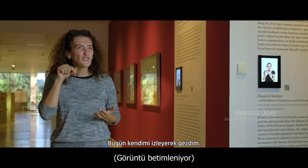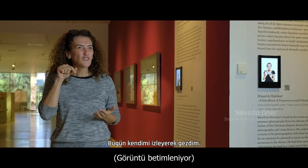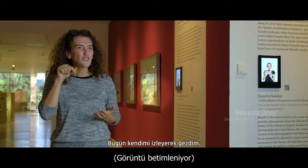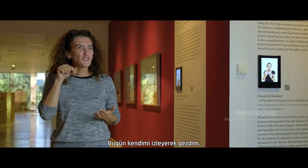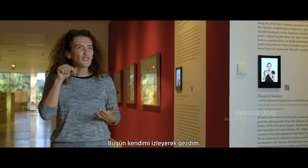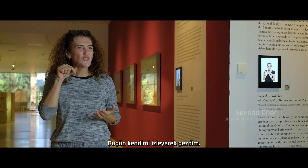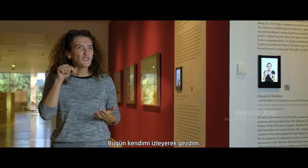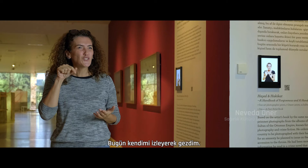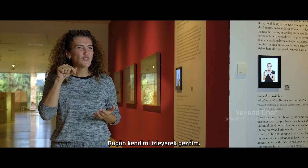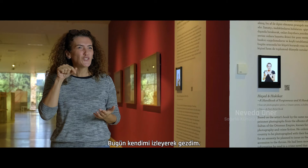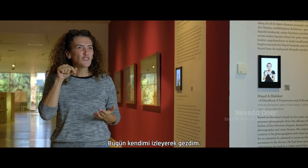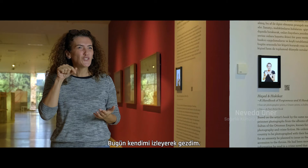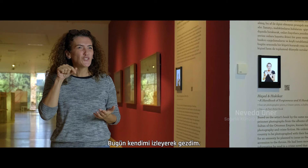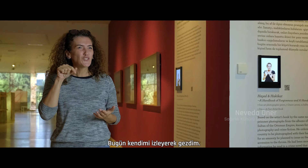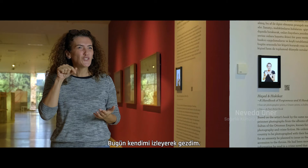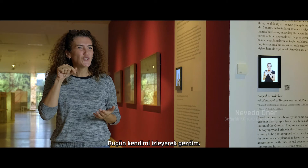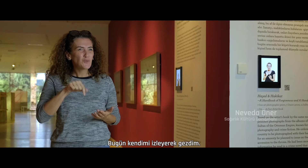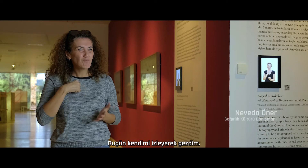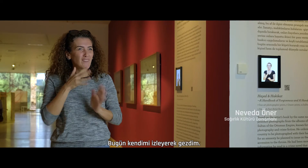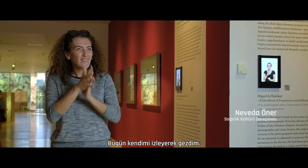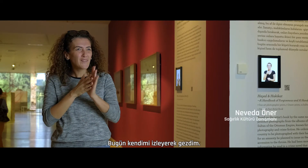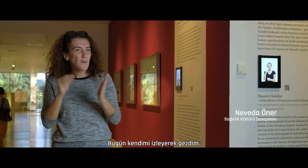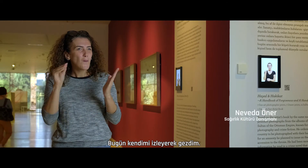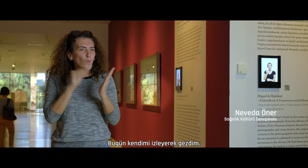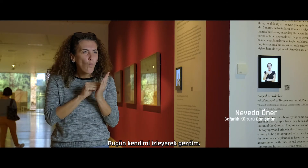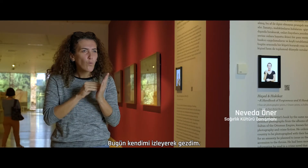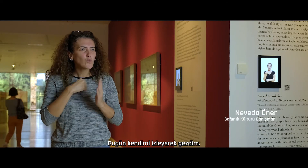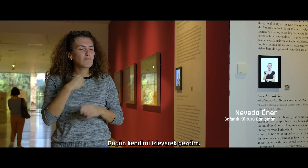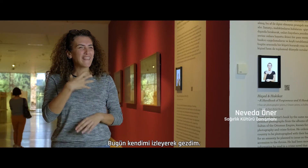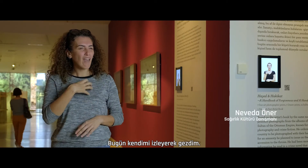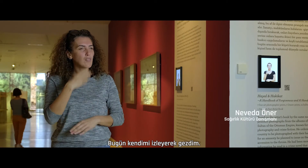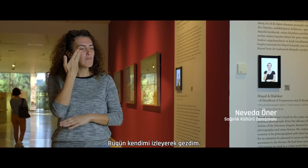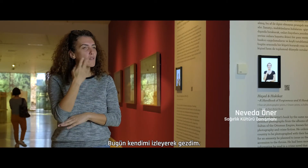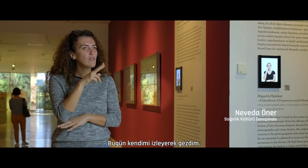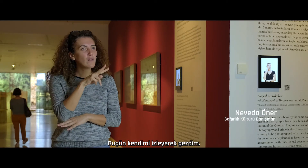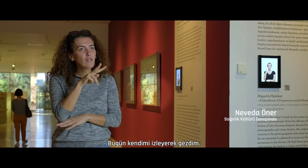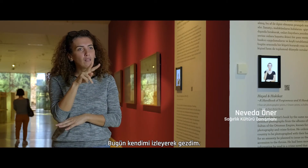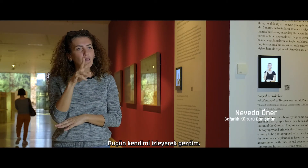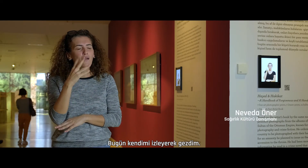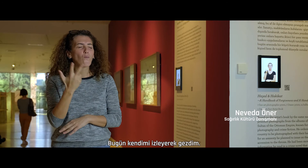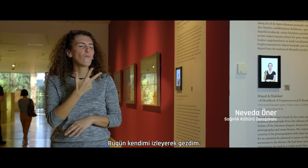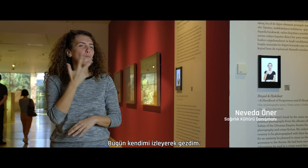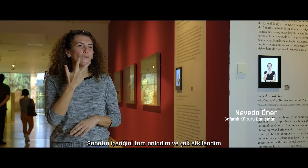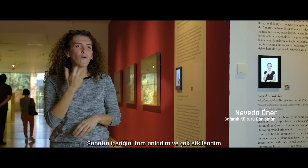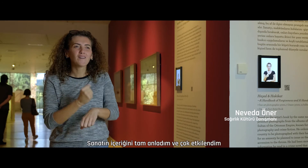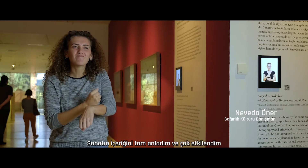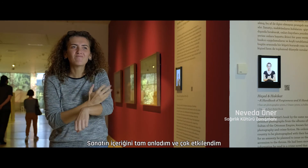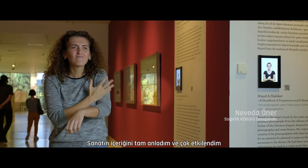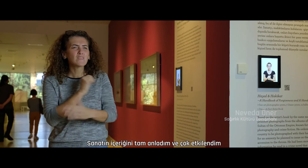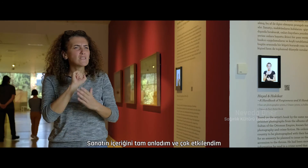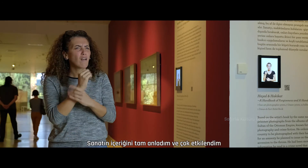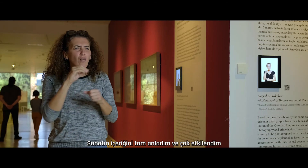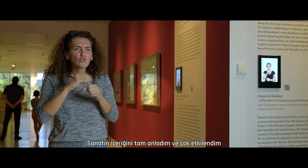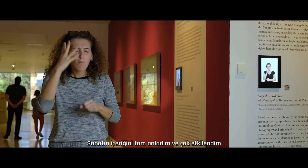Kültürü Danışmanı, işaret diliyle de anlatıyor. Bugün kendimi izleyerek gezdim. Sanatın içeriğini